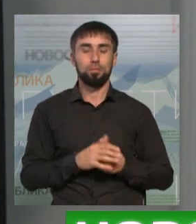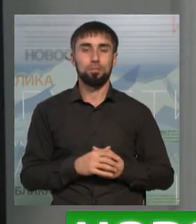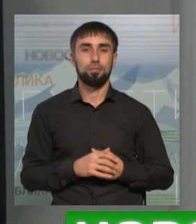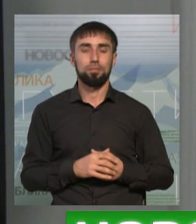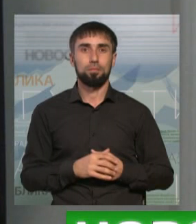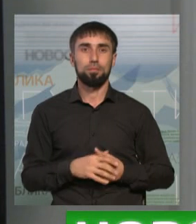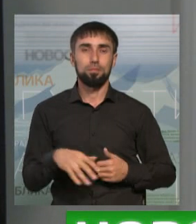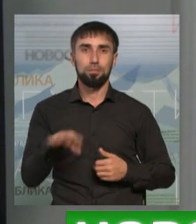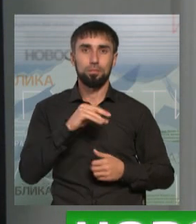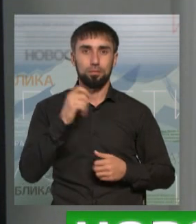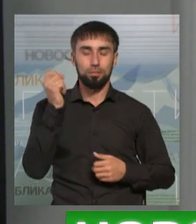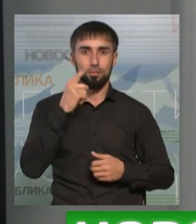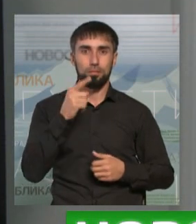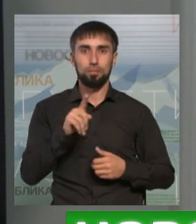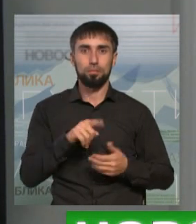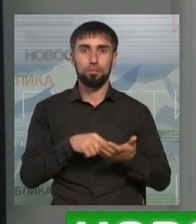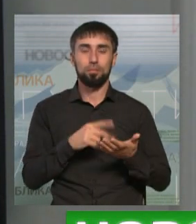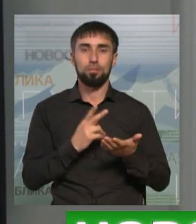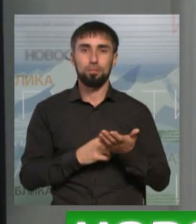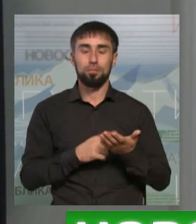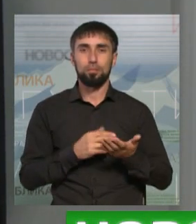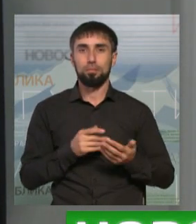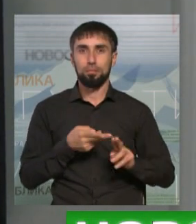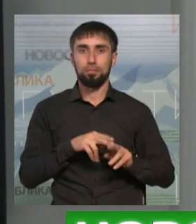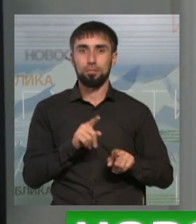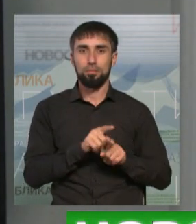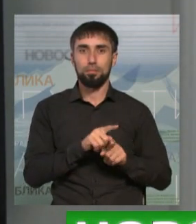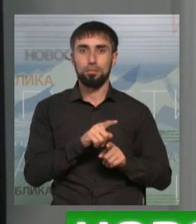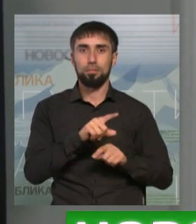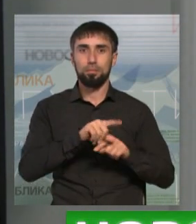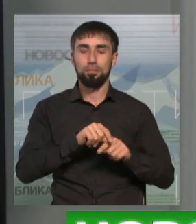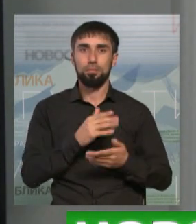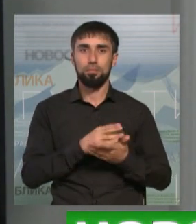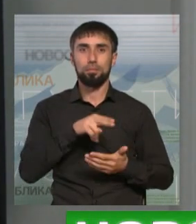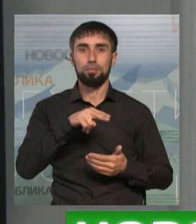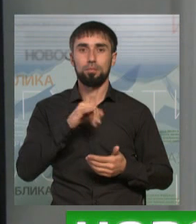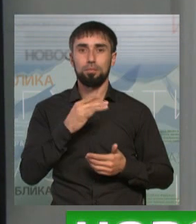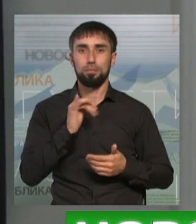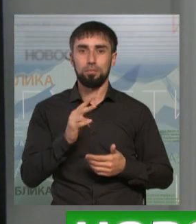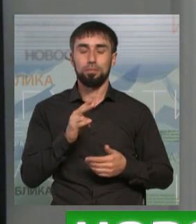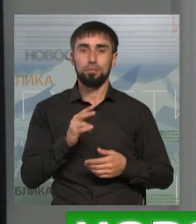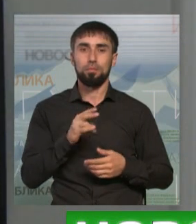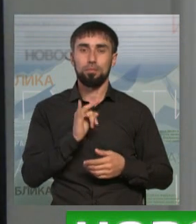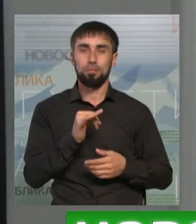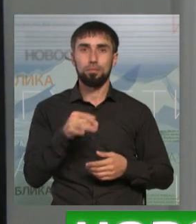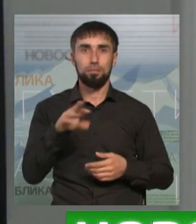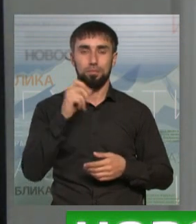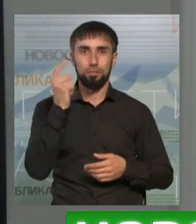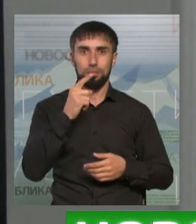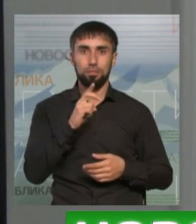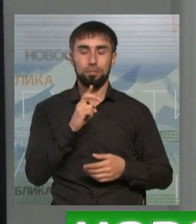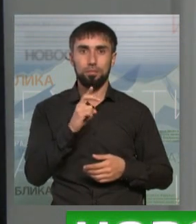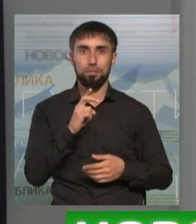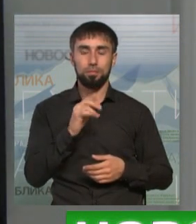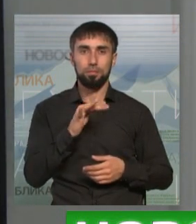все знаем подражание Корану Пушкина, но не все знают, что Бунин тоже уделял